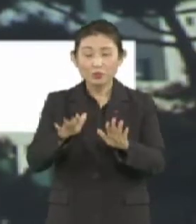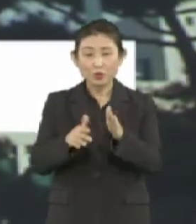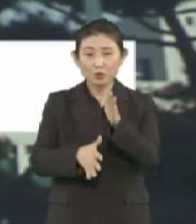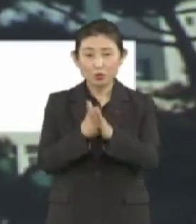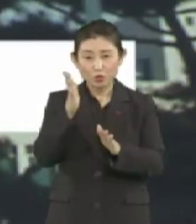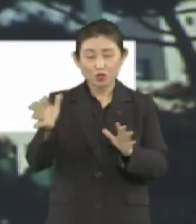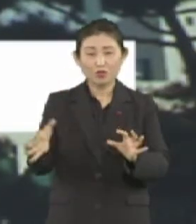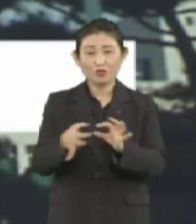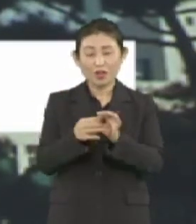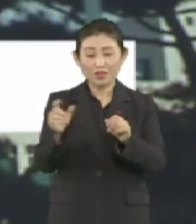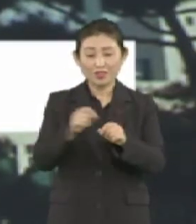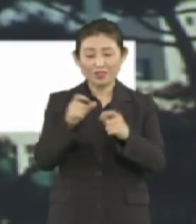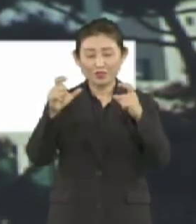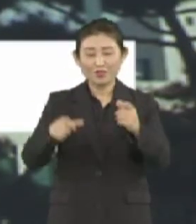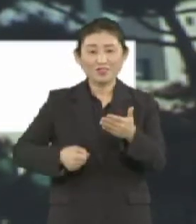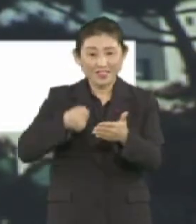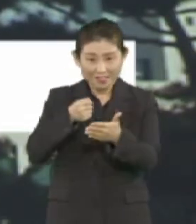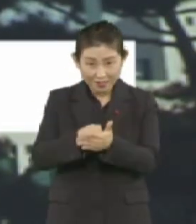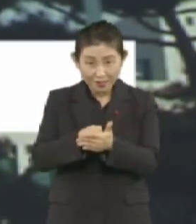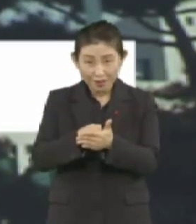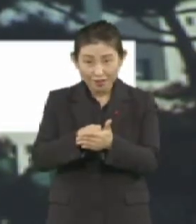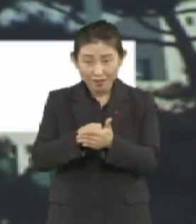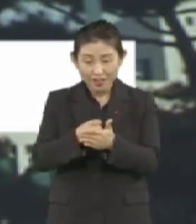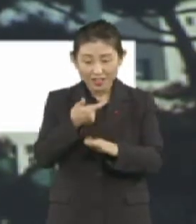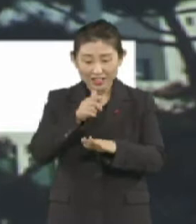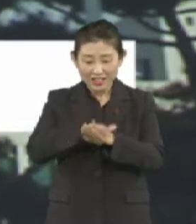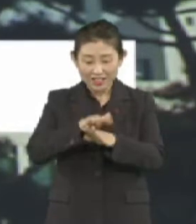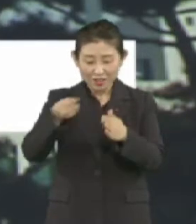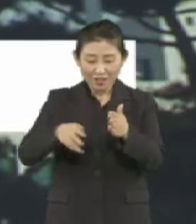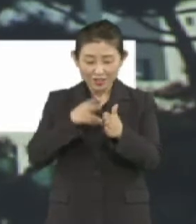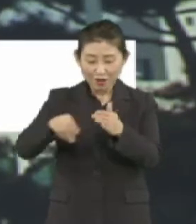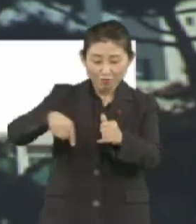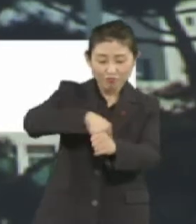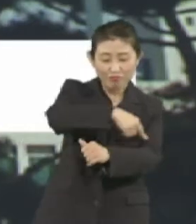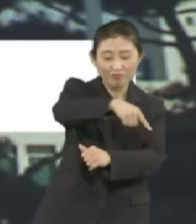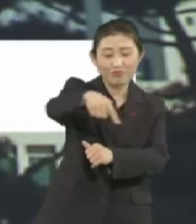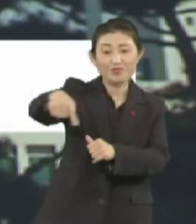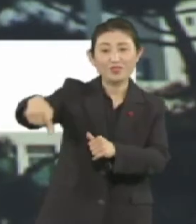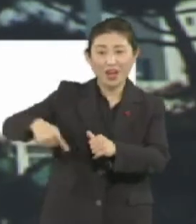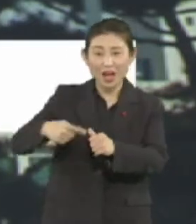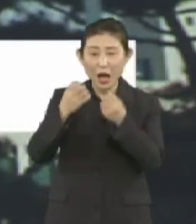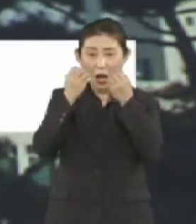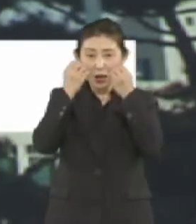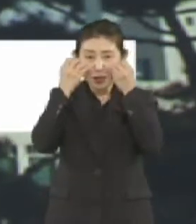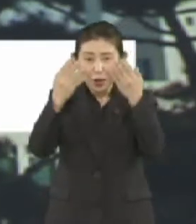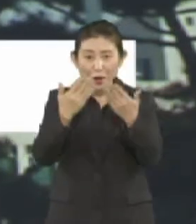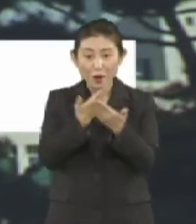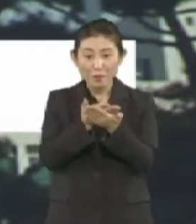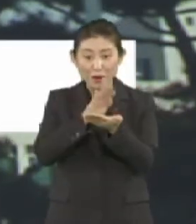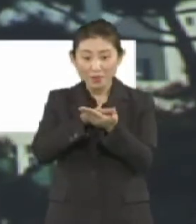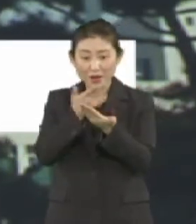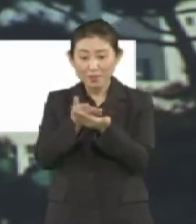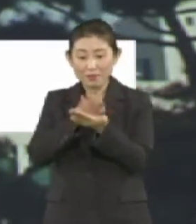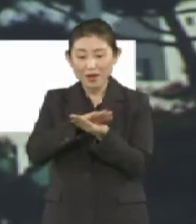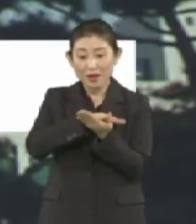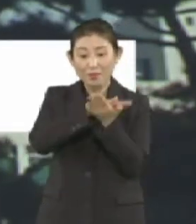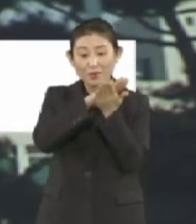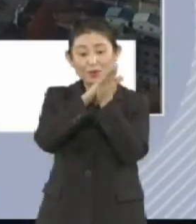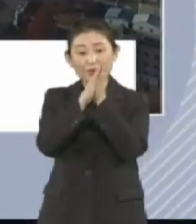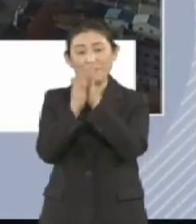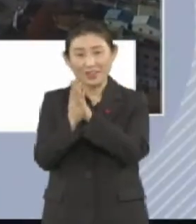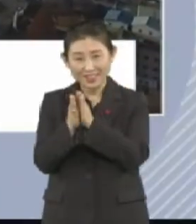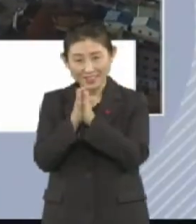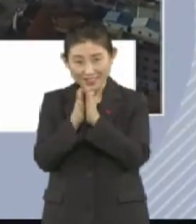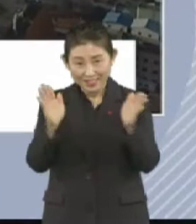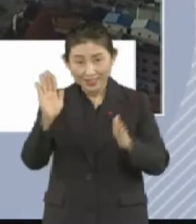도심융합특구로 추가로 지정이 되면서 대전역을 중심으로 해서 구도심이 새로운 성장의 발판을 마련했다